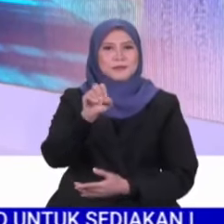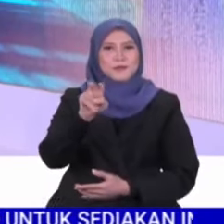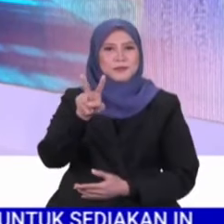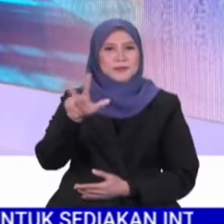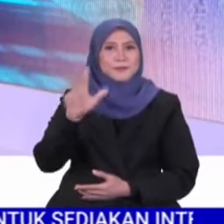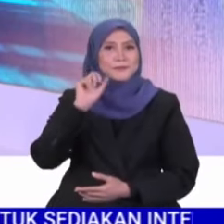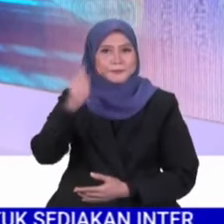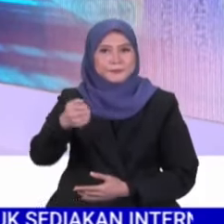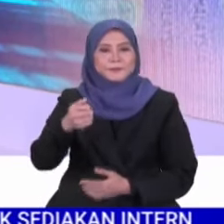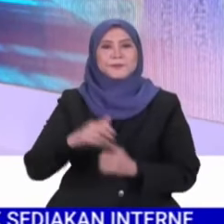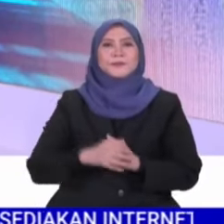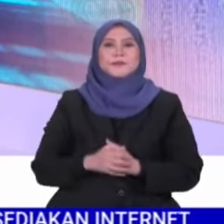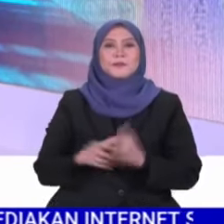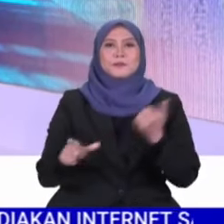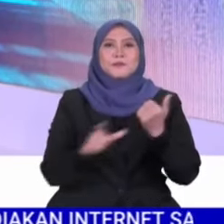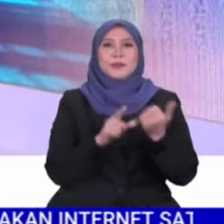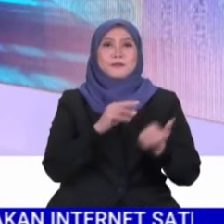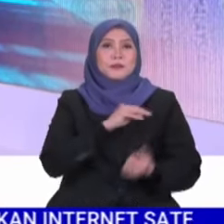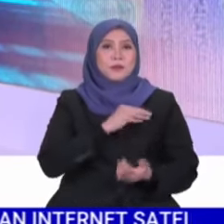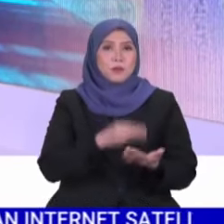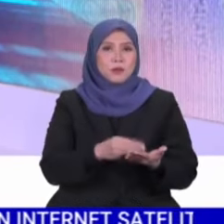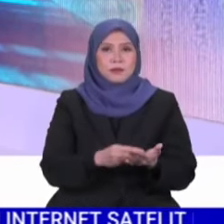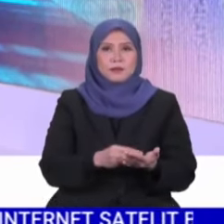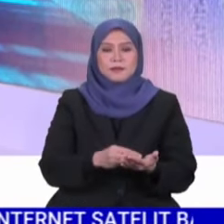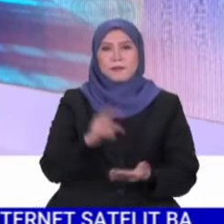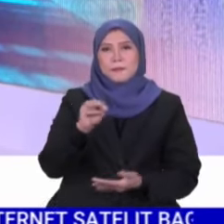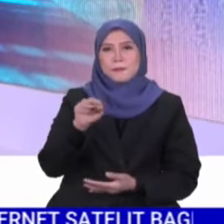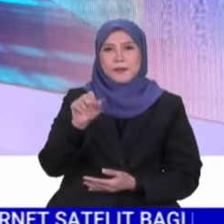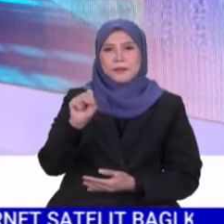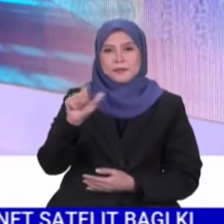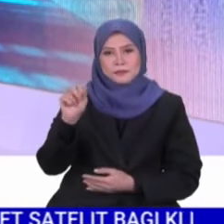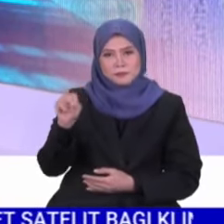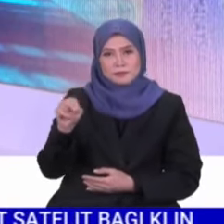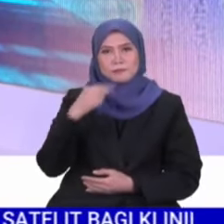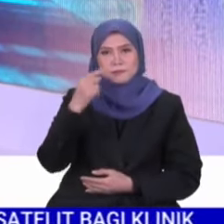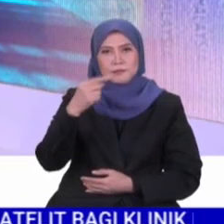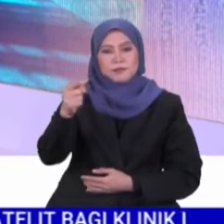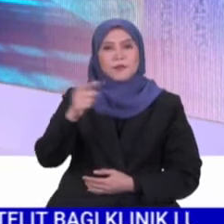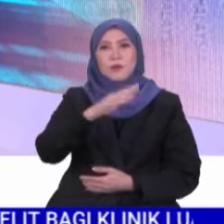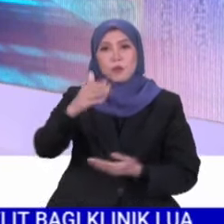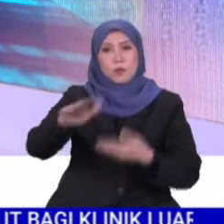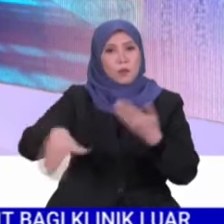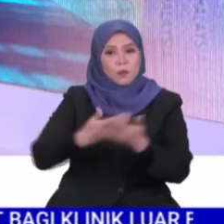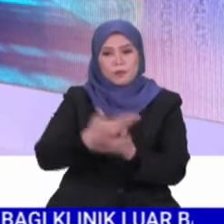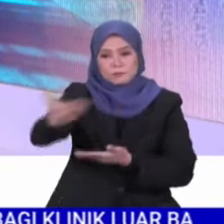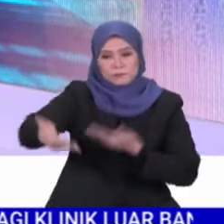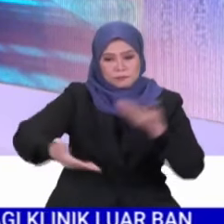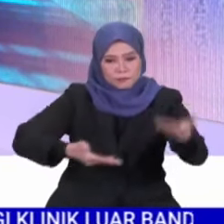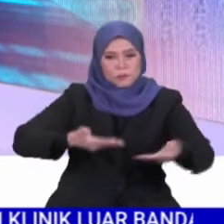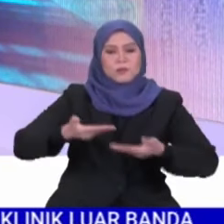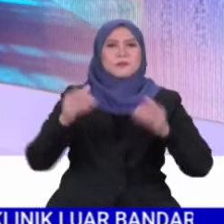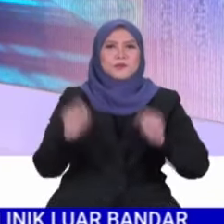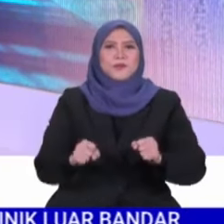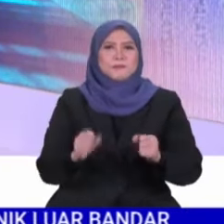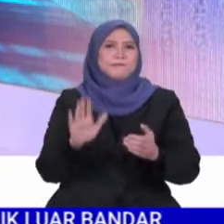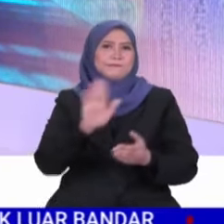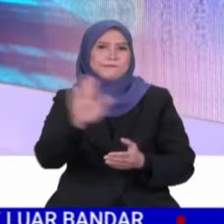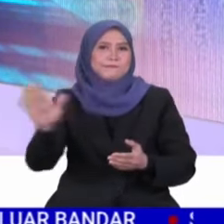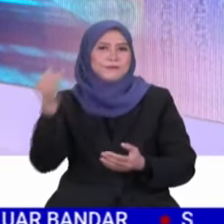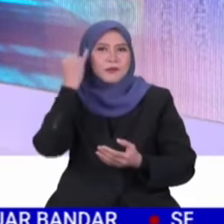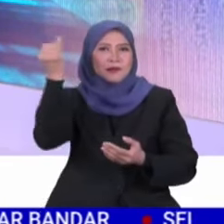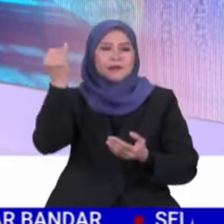esok timbalan Menteri Keuangan Datuk Sri Ahmad maslam berkata ke semua yang diundang akan menyuarakan pendapat masing-masing